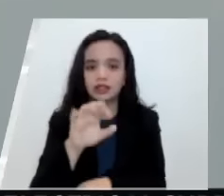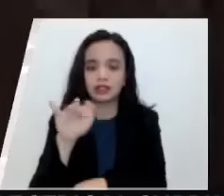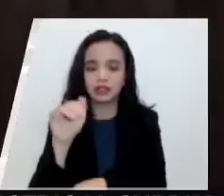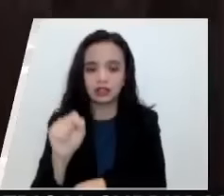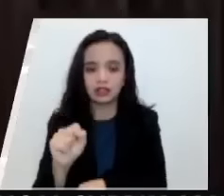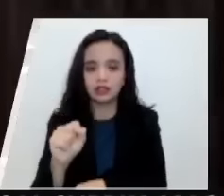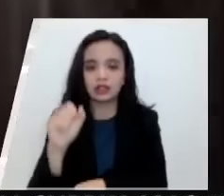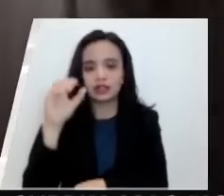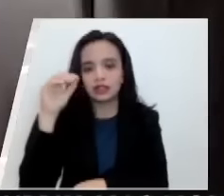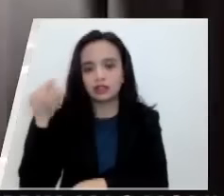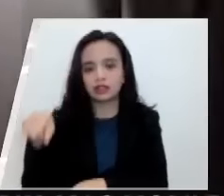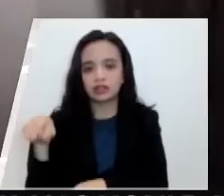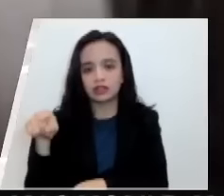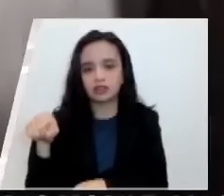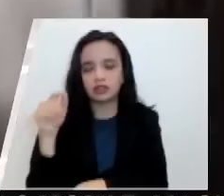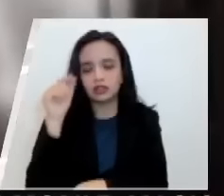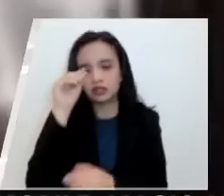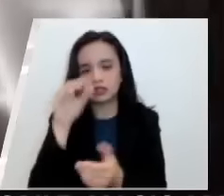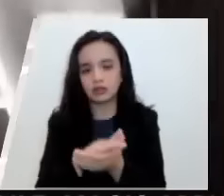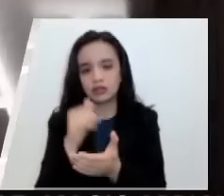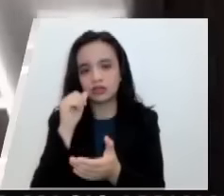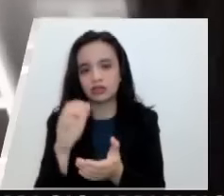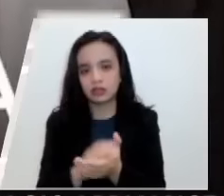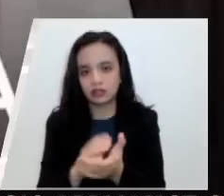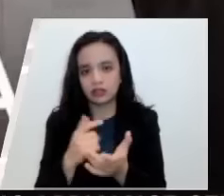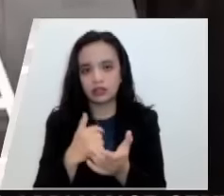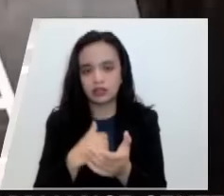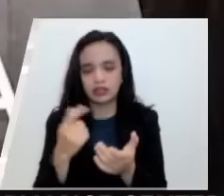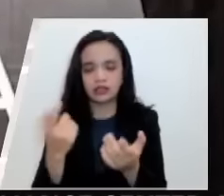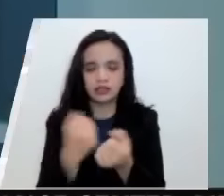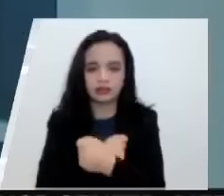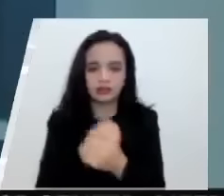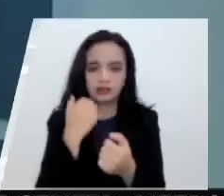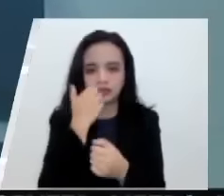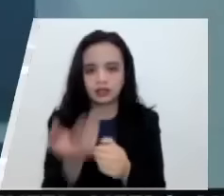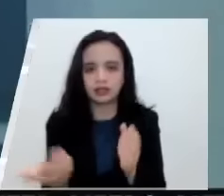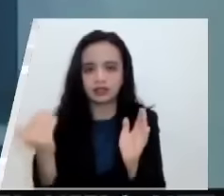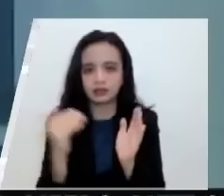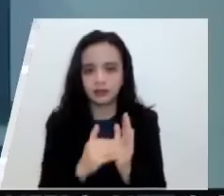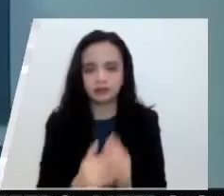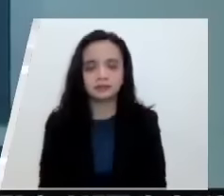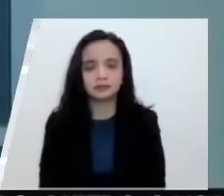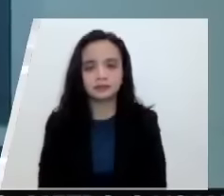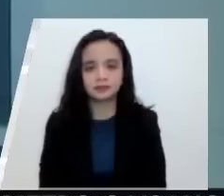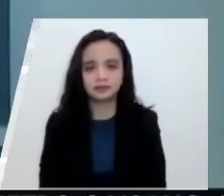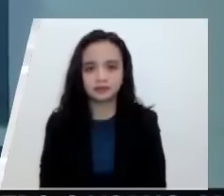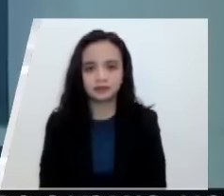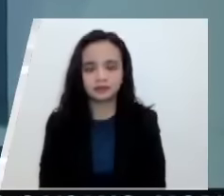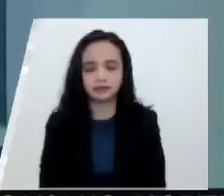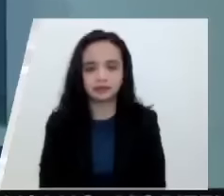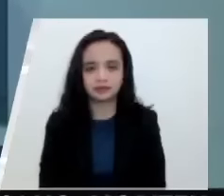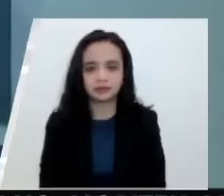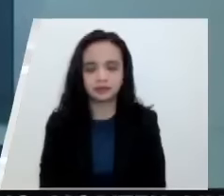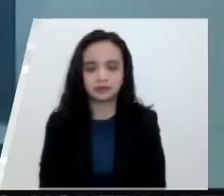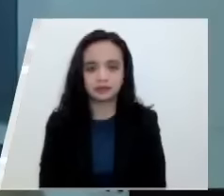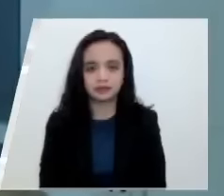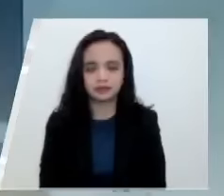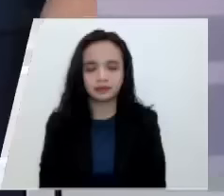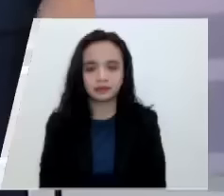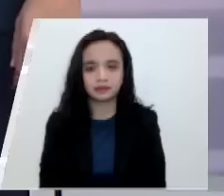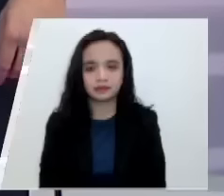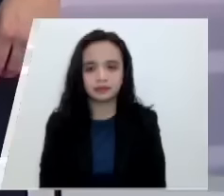Ko at Love, Die, Repeat sa GMA Prime. Nelson Canlas, updated sa Showbiz Happenings.